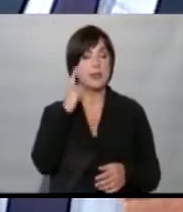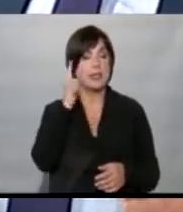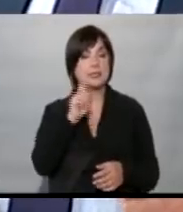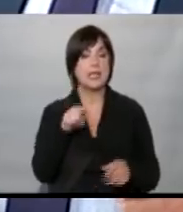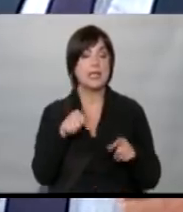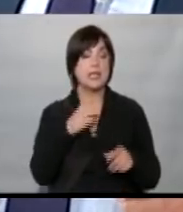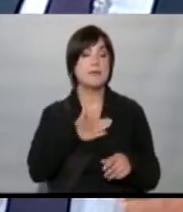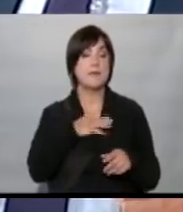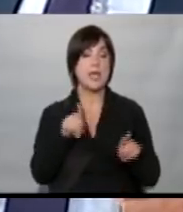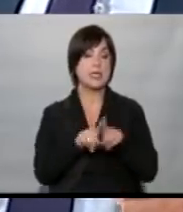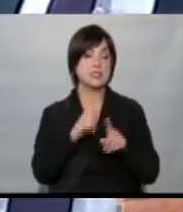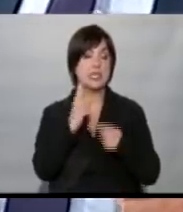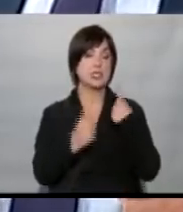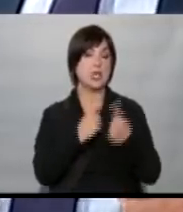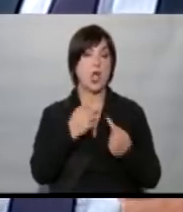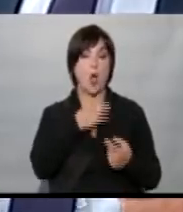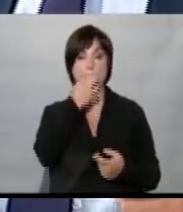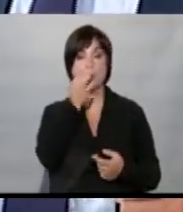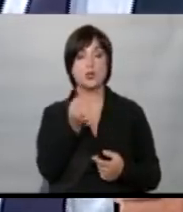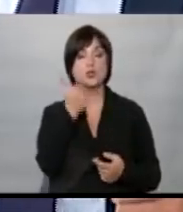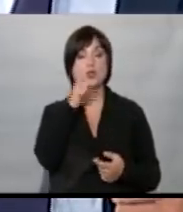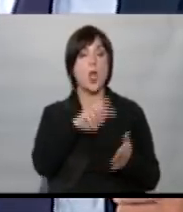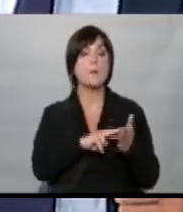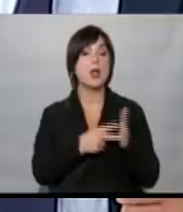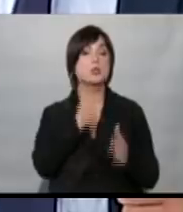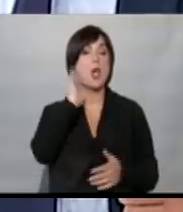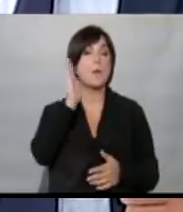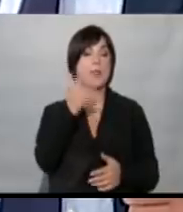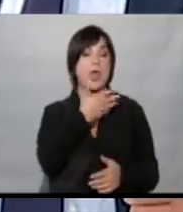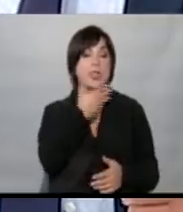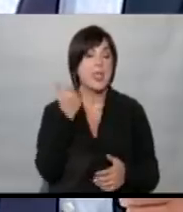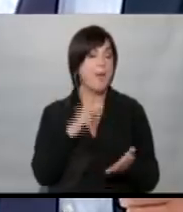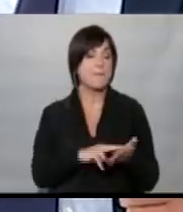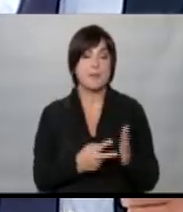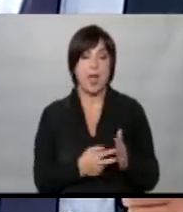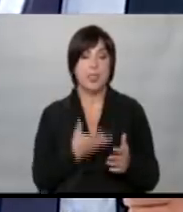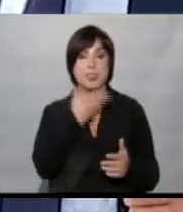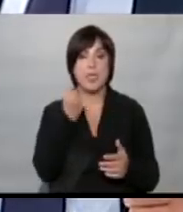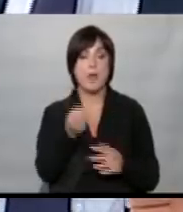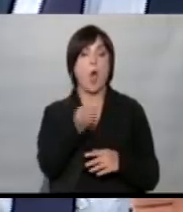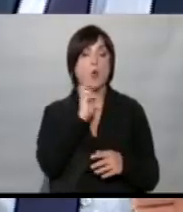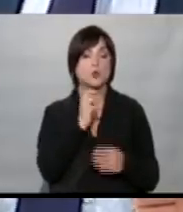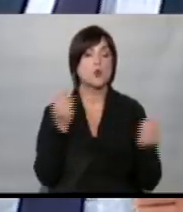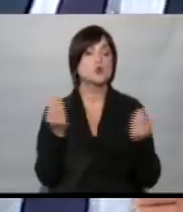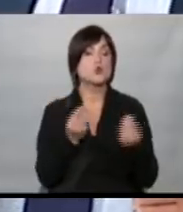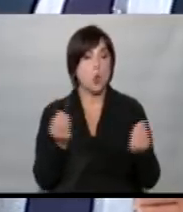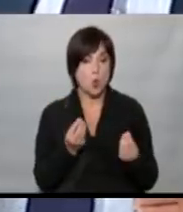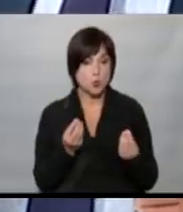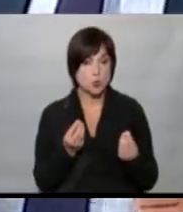имате иста ситуација, ако прашате добро во ред, е сега што е планот за понатаму, нема никаков план, нема одговор зошто,